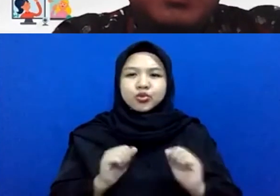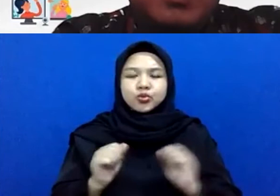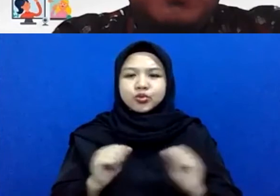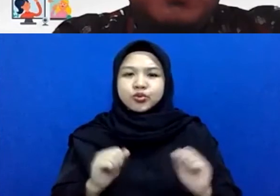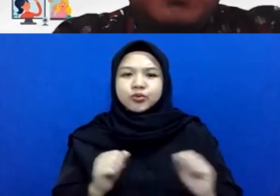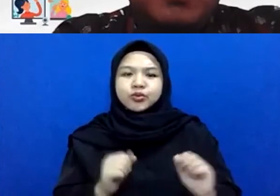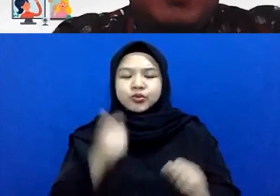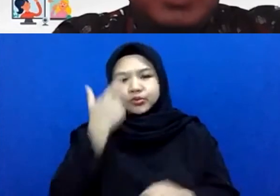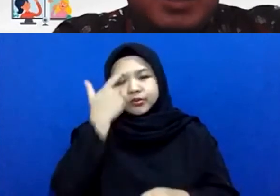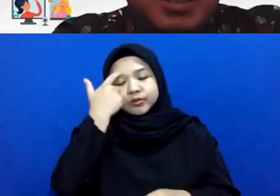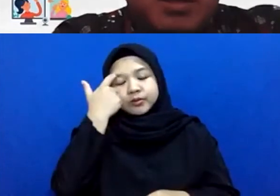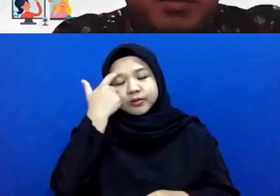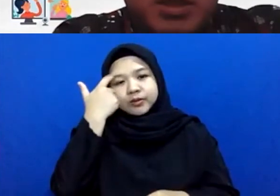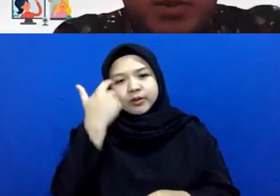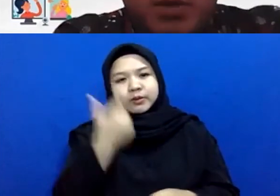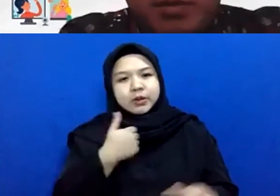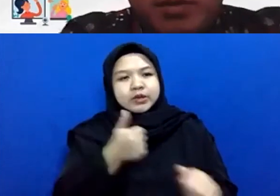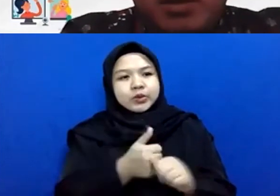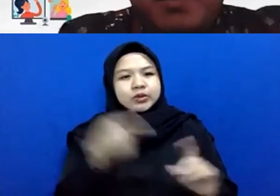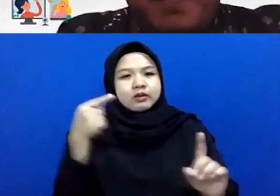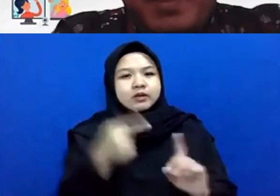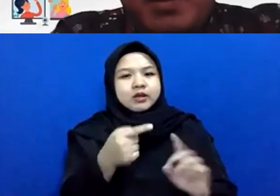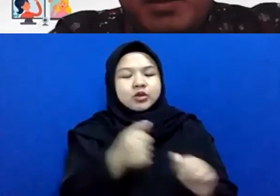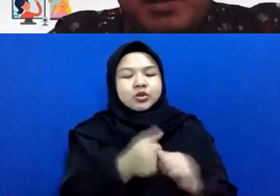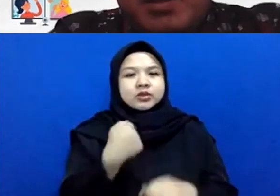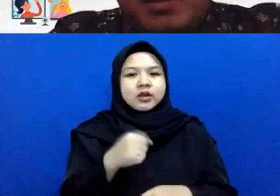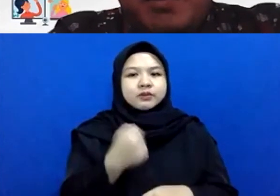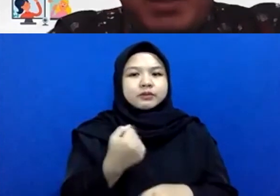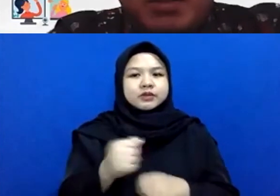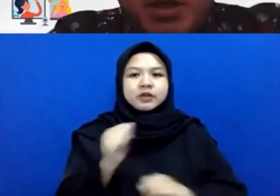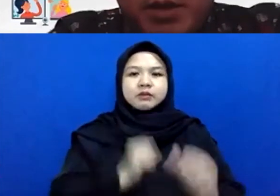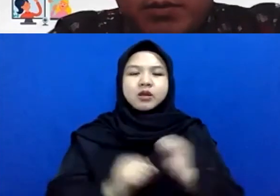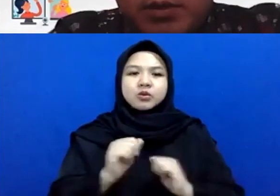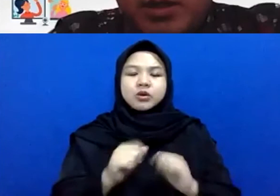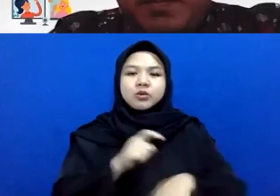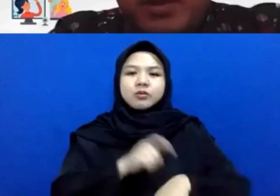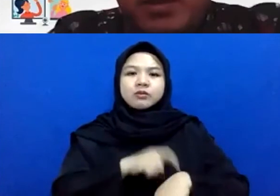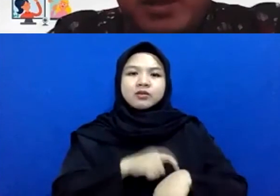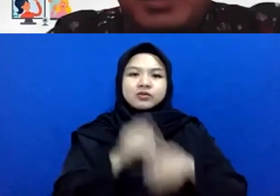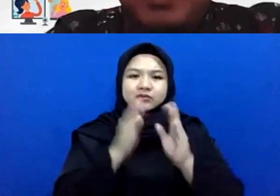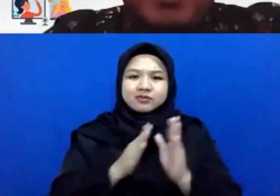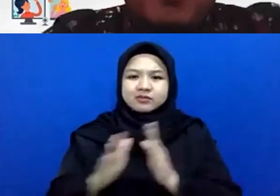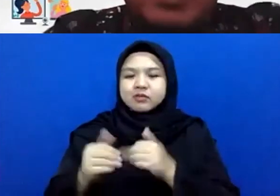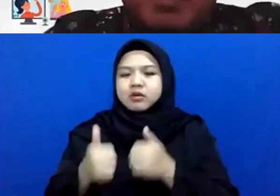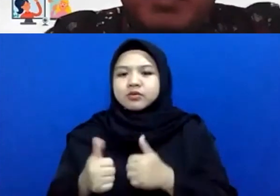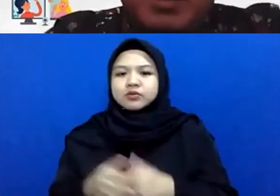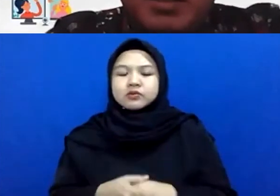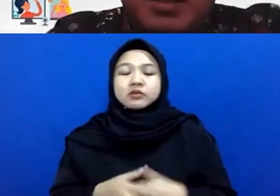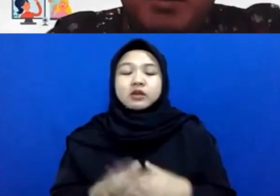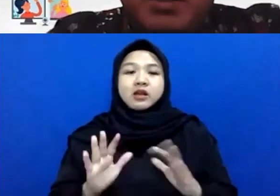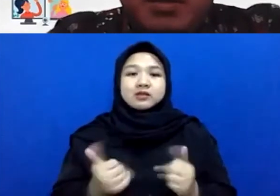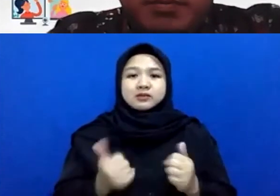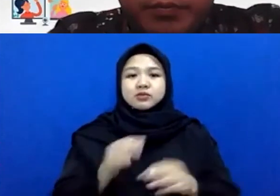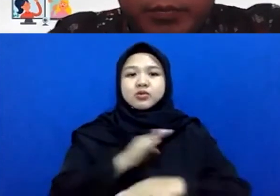untuk mengikuti target dan tidak bisa melakukan time management yang bagus. Dan hasilnya sebenarnya memuaskan